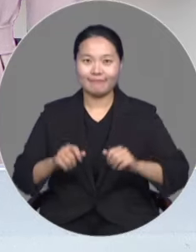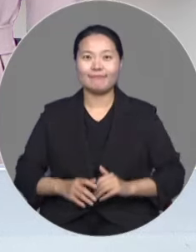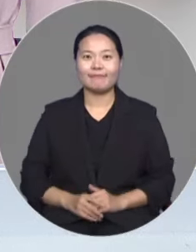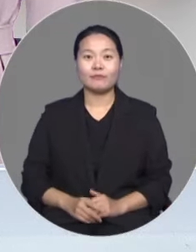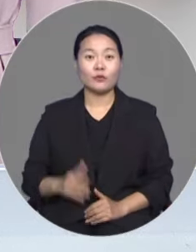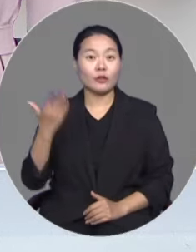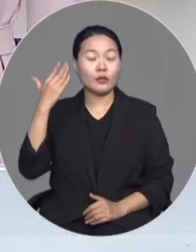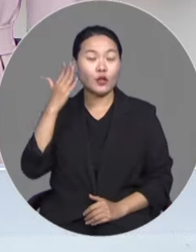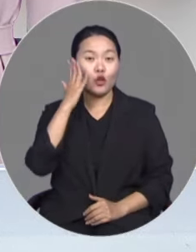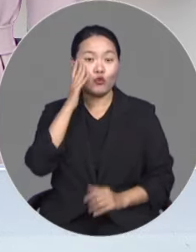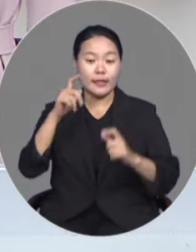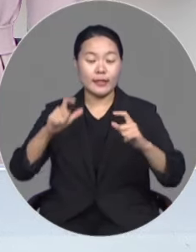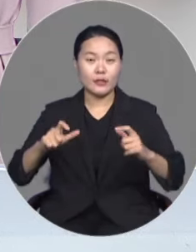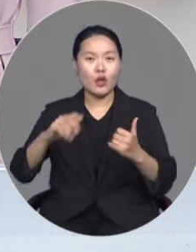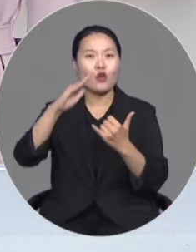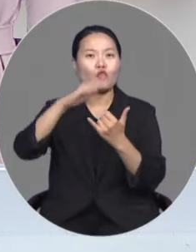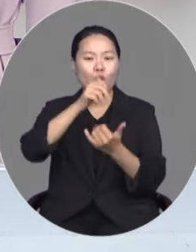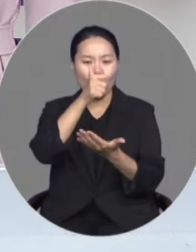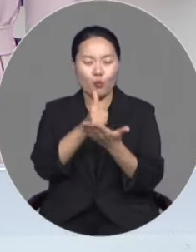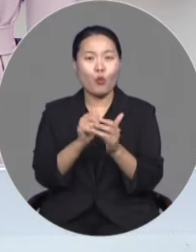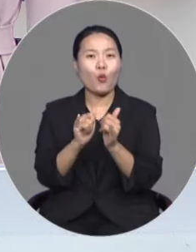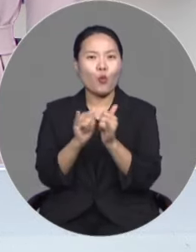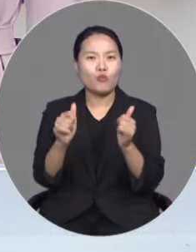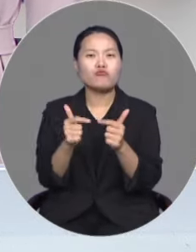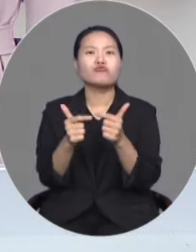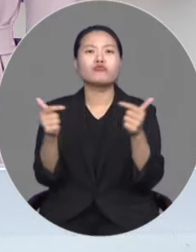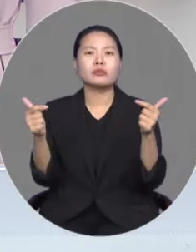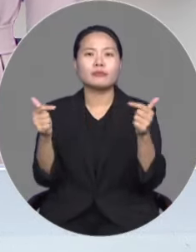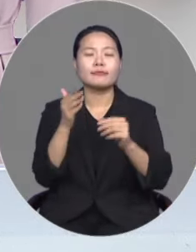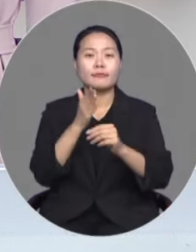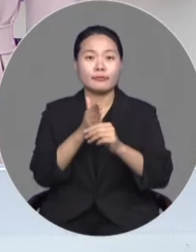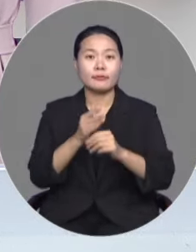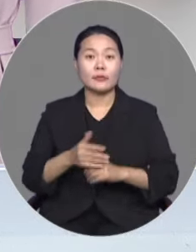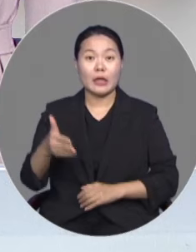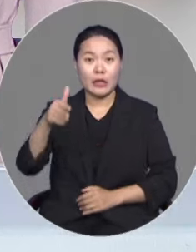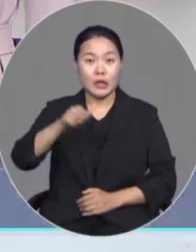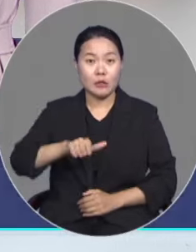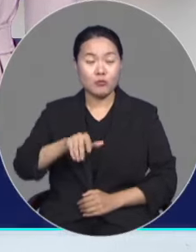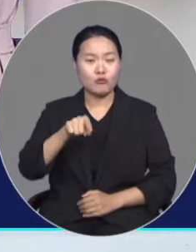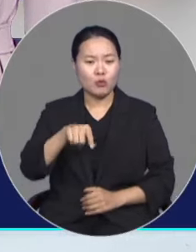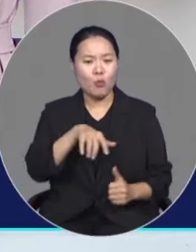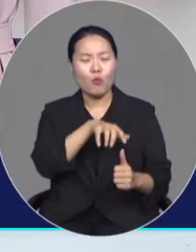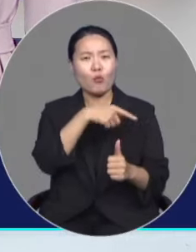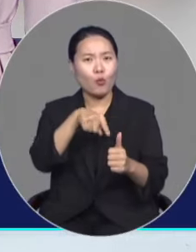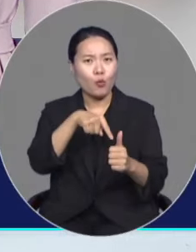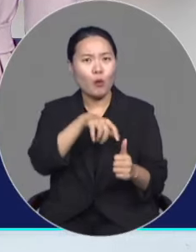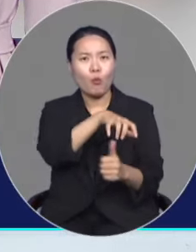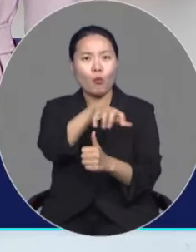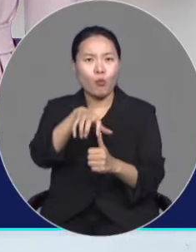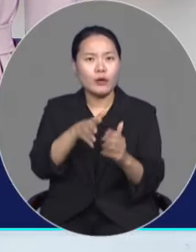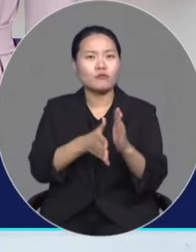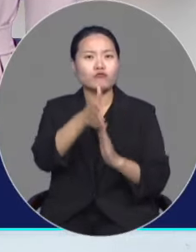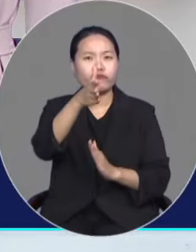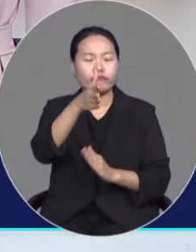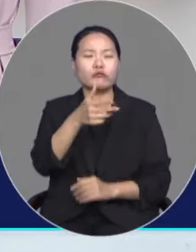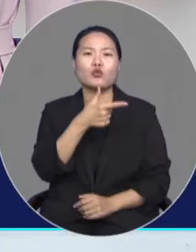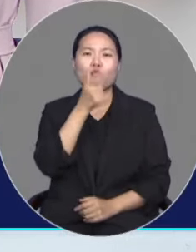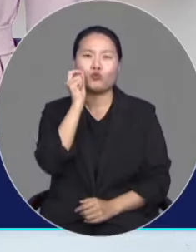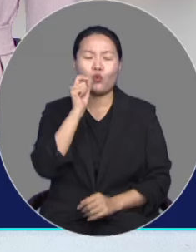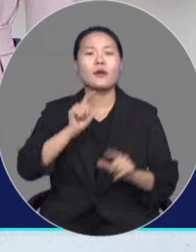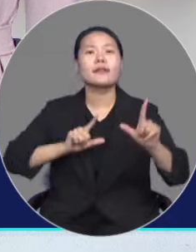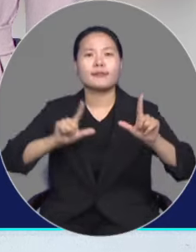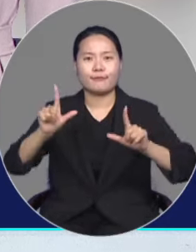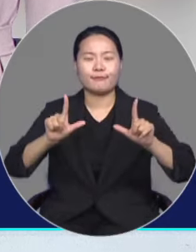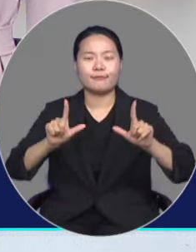그러니까 최근 울산 지역 소년 범죄가 증가하고 있습니다. 하지만 이들을 교육하고 보호할 시설은